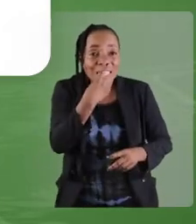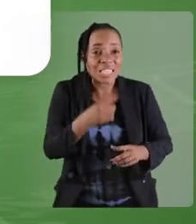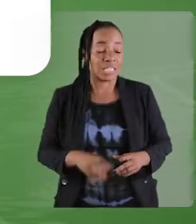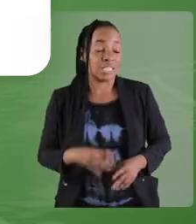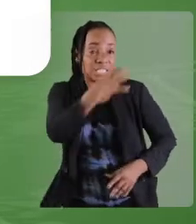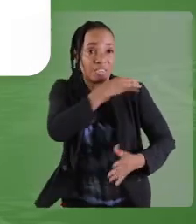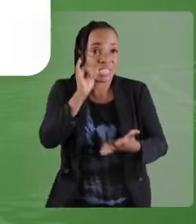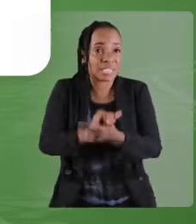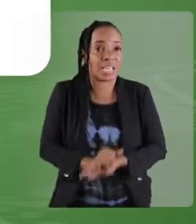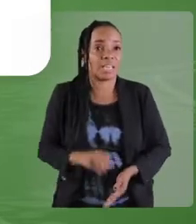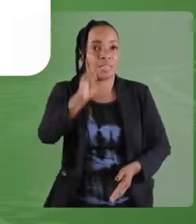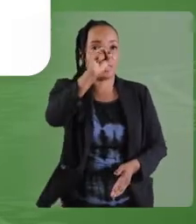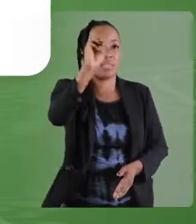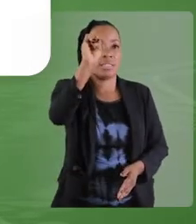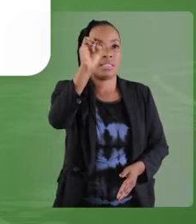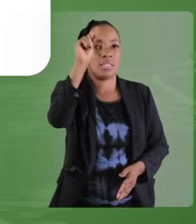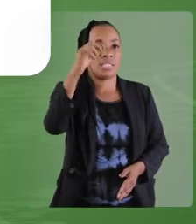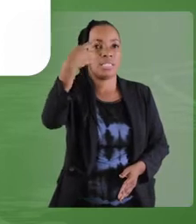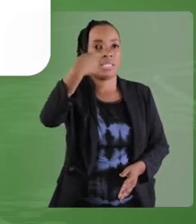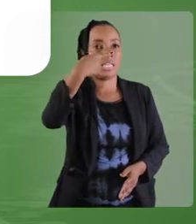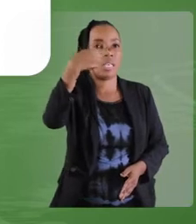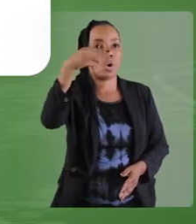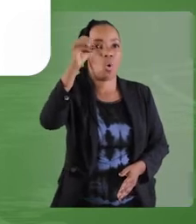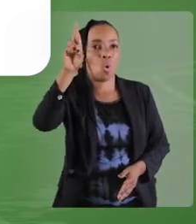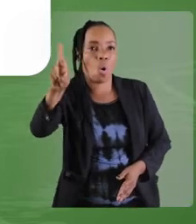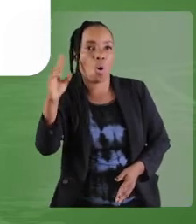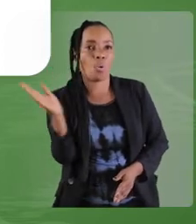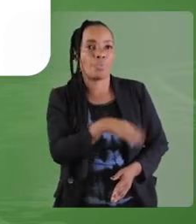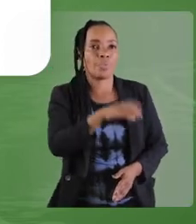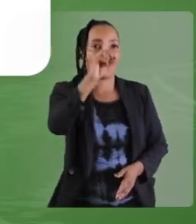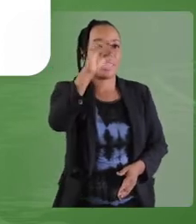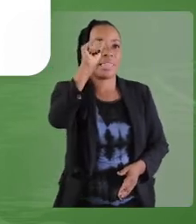Damas, Frantz Fanon. Ceux-ci ont revendiqué